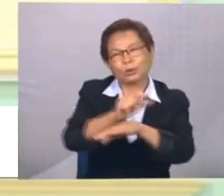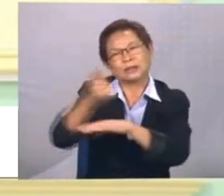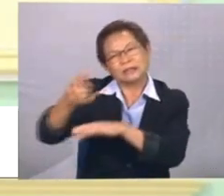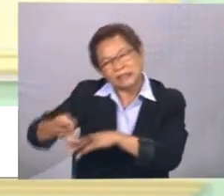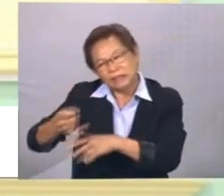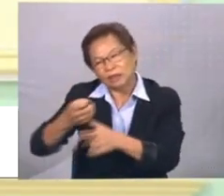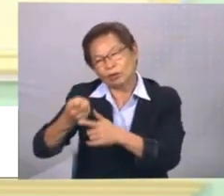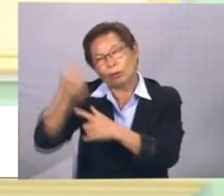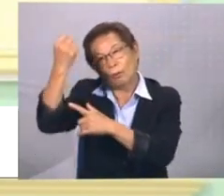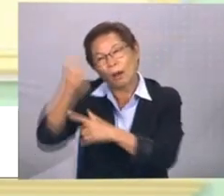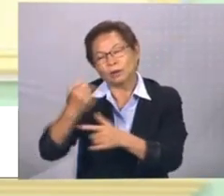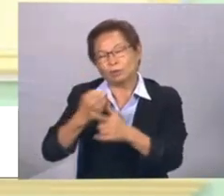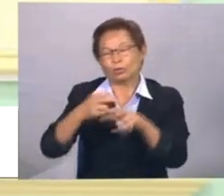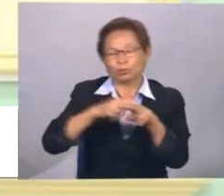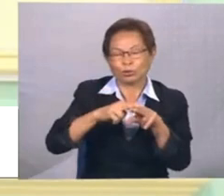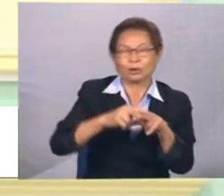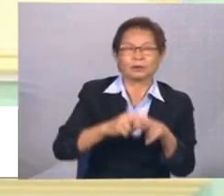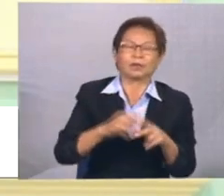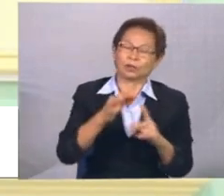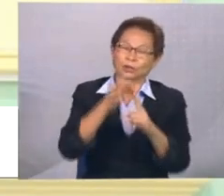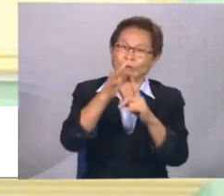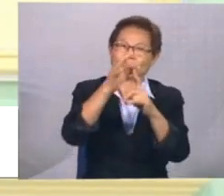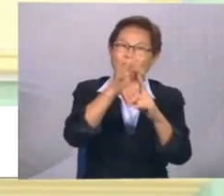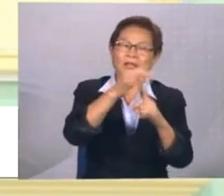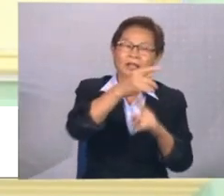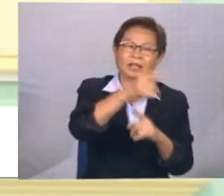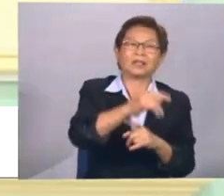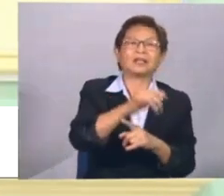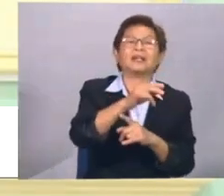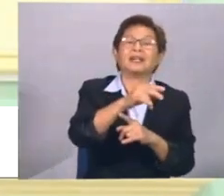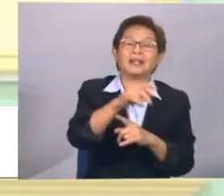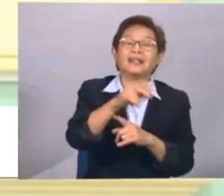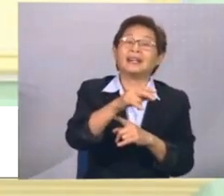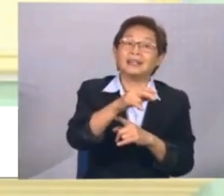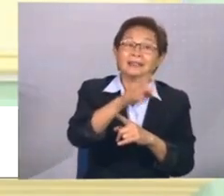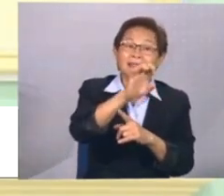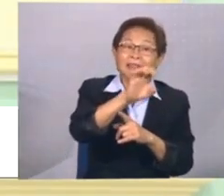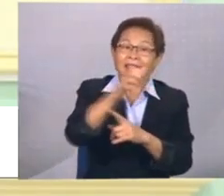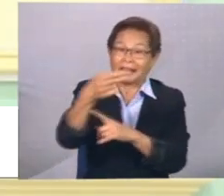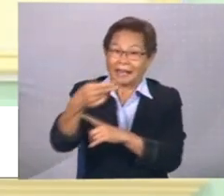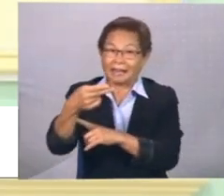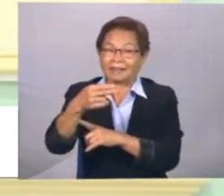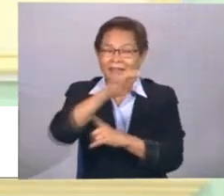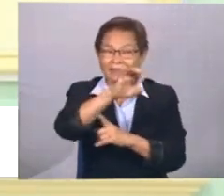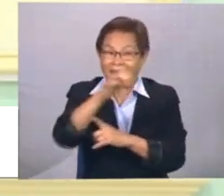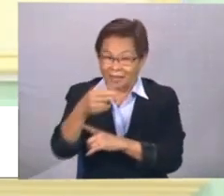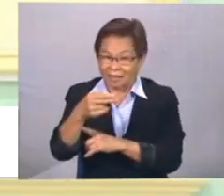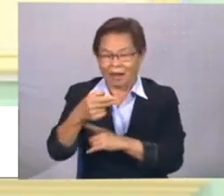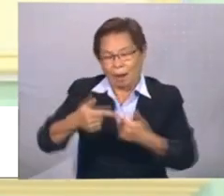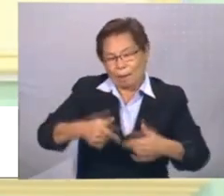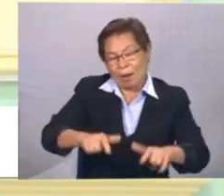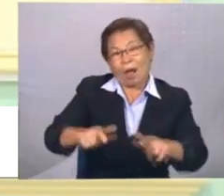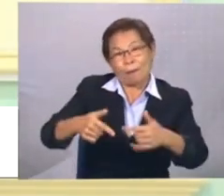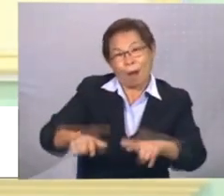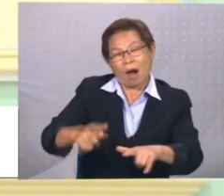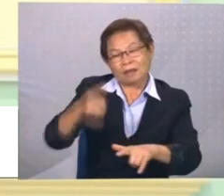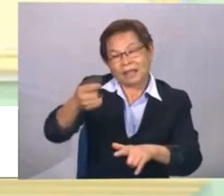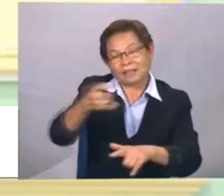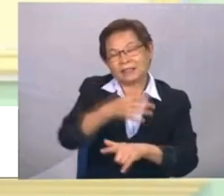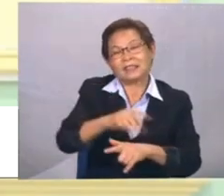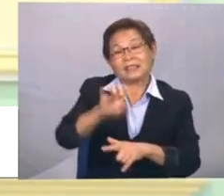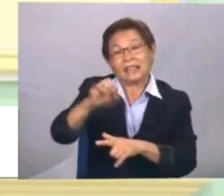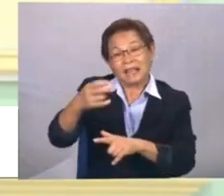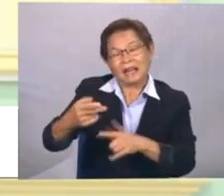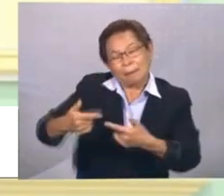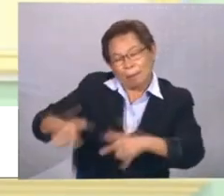kecuali ihli taksi dan helm dibenarkan beroperasi daripada